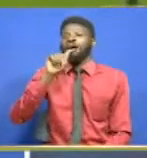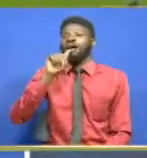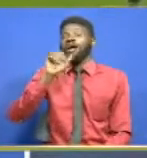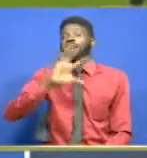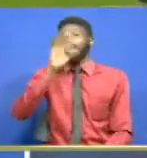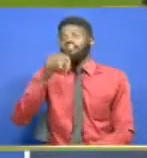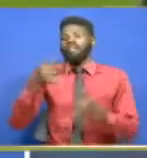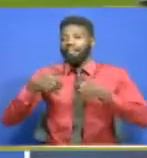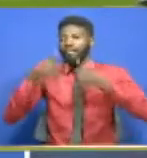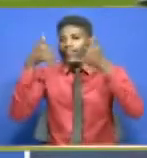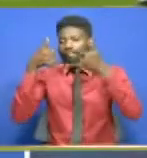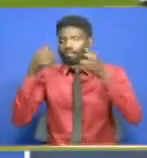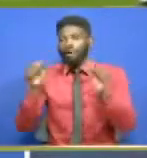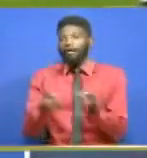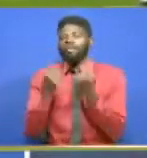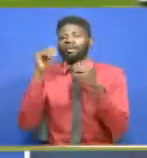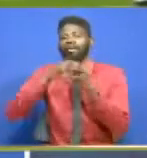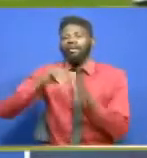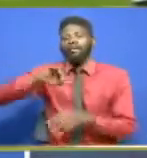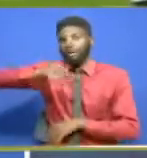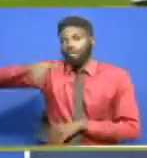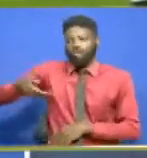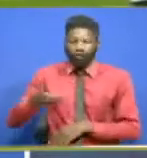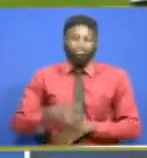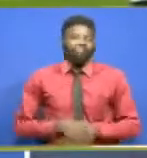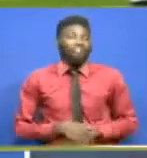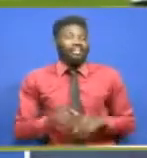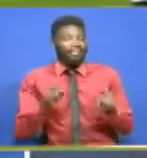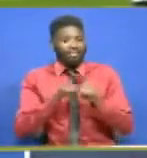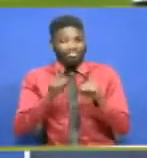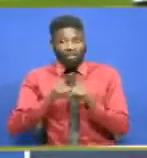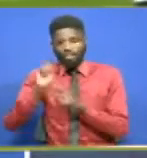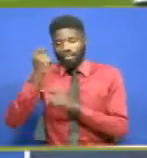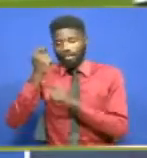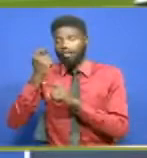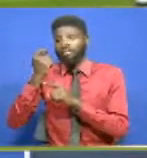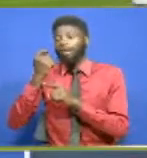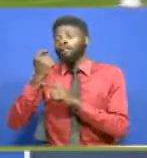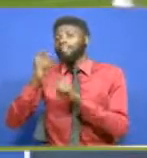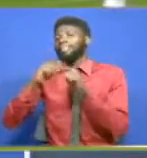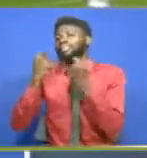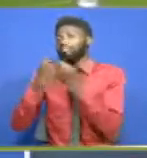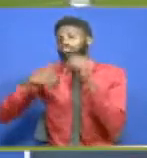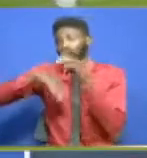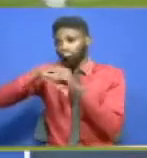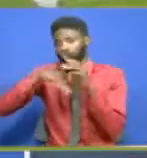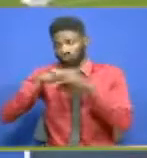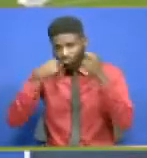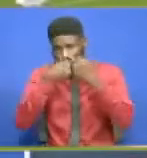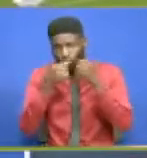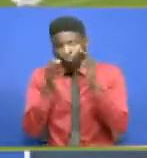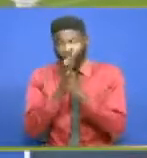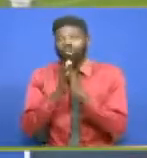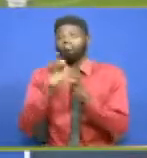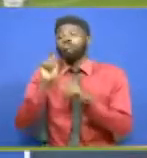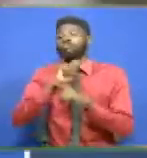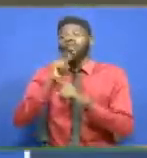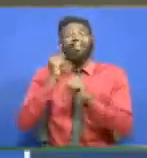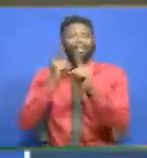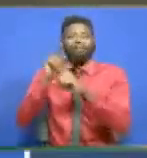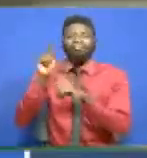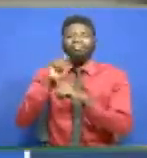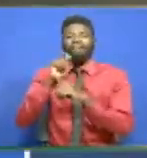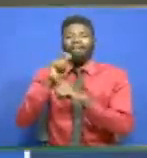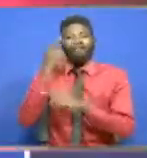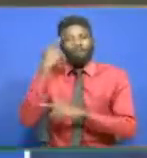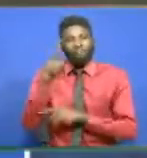kundi hilo. Harambee Stars itatumia mechi hiyo dhidi ya the Hawks ya Togo kujiandaa kwa mechi za kufuzu kwa kombe la dunia mwaka